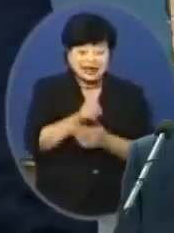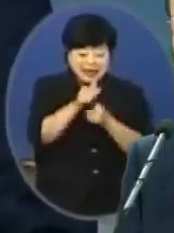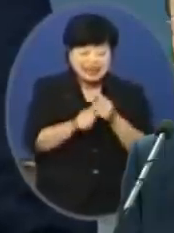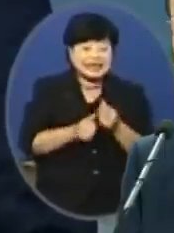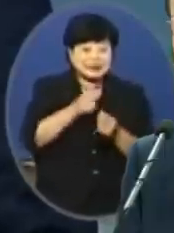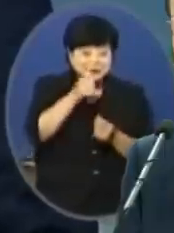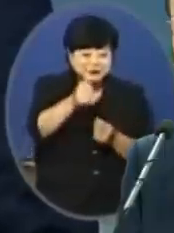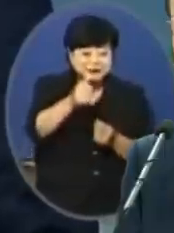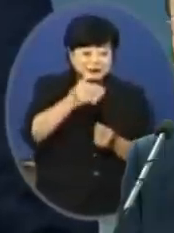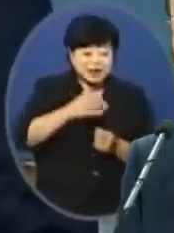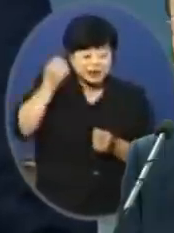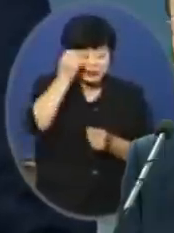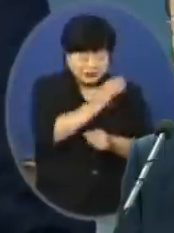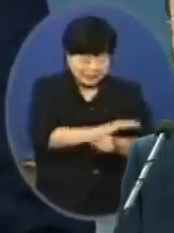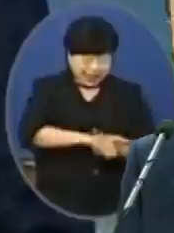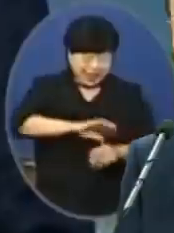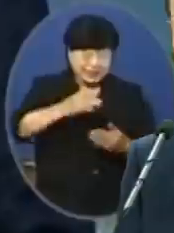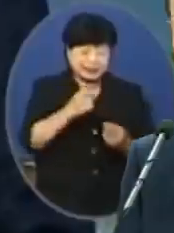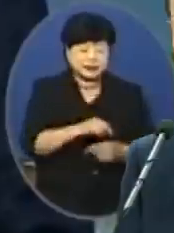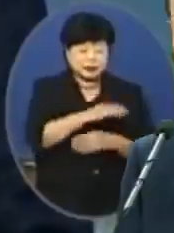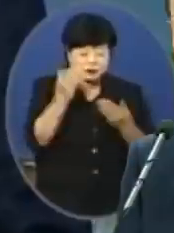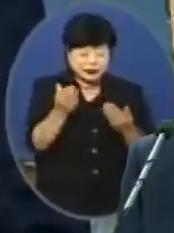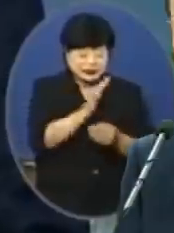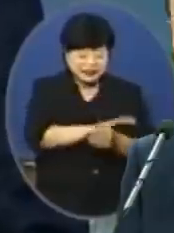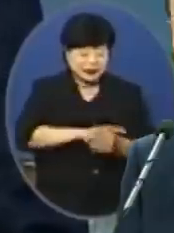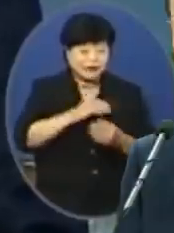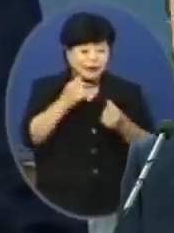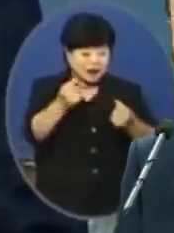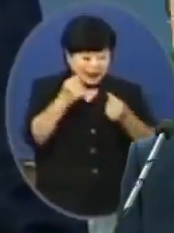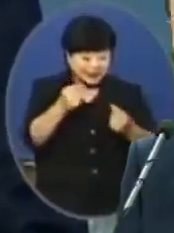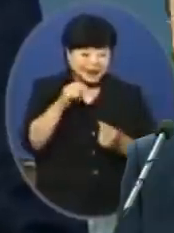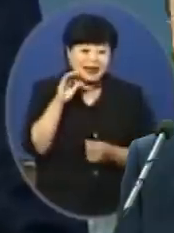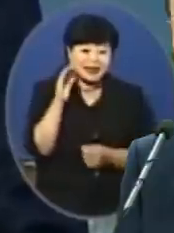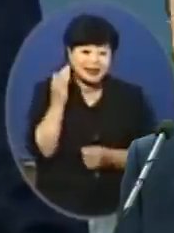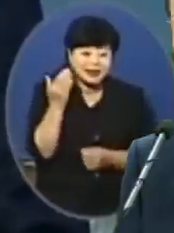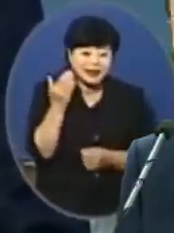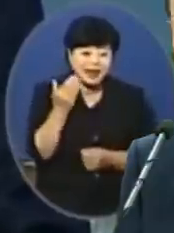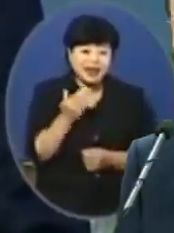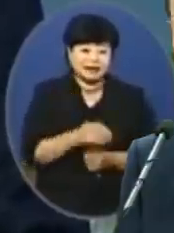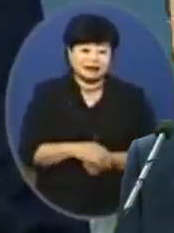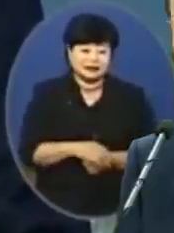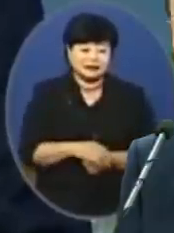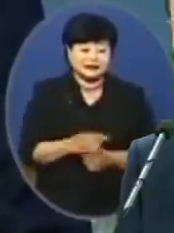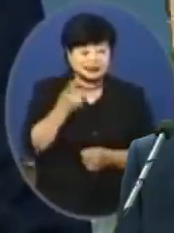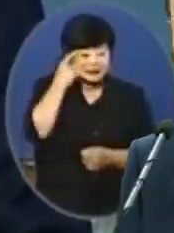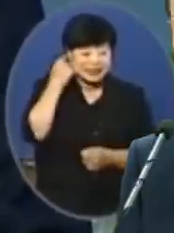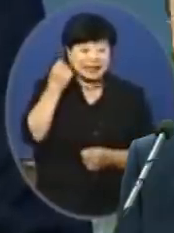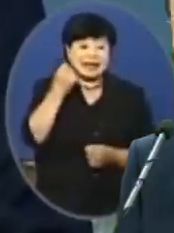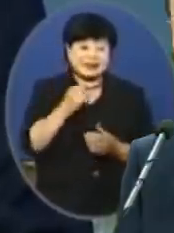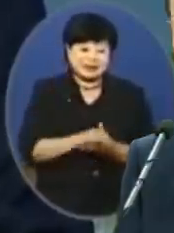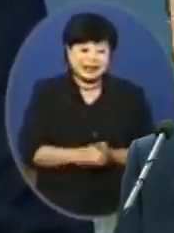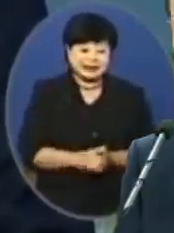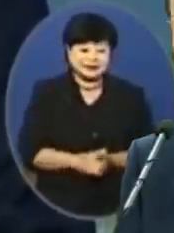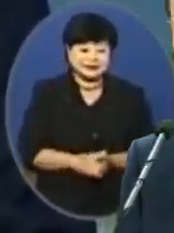하나님이 내 영혼이 잘됨같이 범사에 잘됨에 강건하게 만들어 준다고 생각을 해야 되는